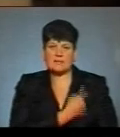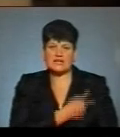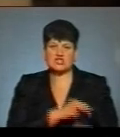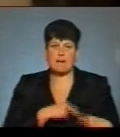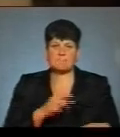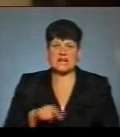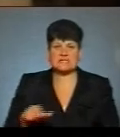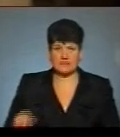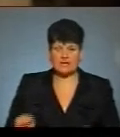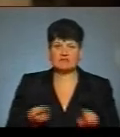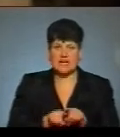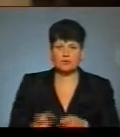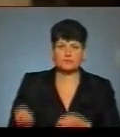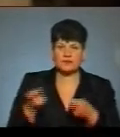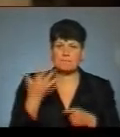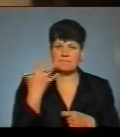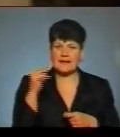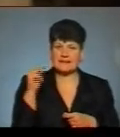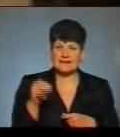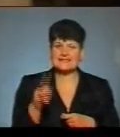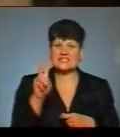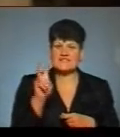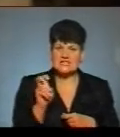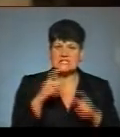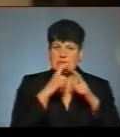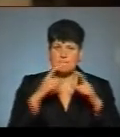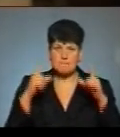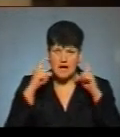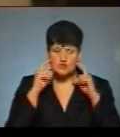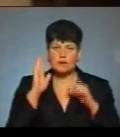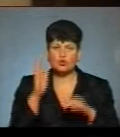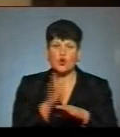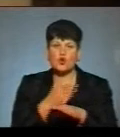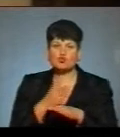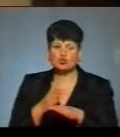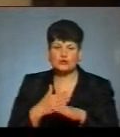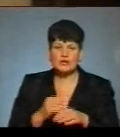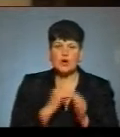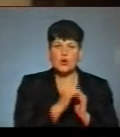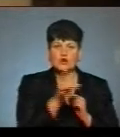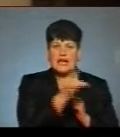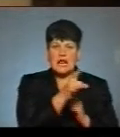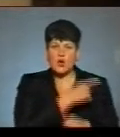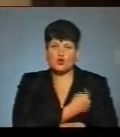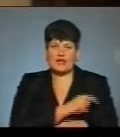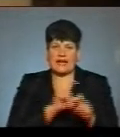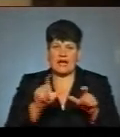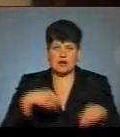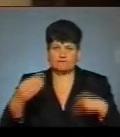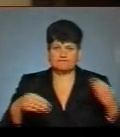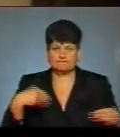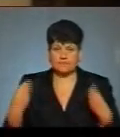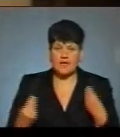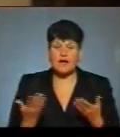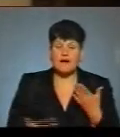працівників. Також приїхало 5200 масок, які будуть розподілені пропорційно між кожною районною лікарнею. Але